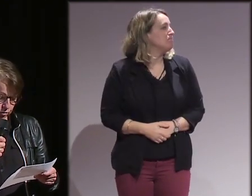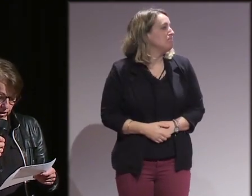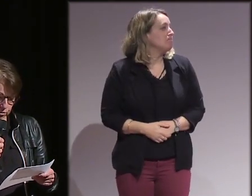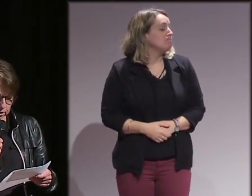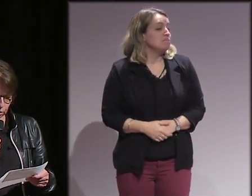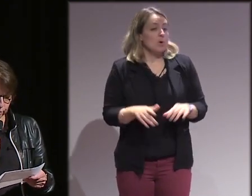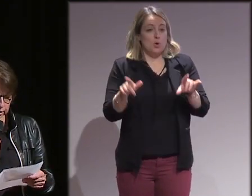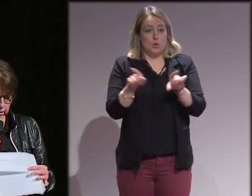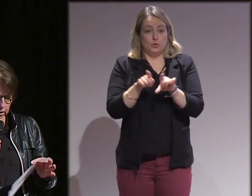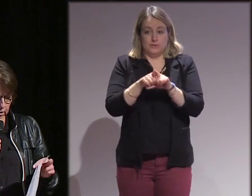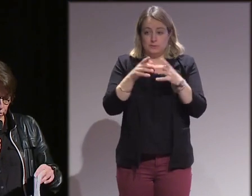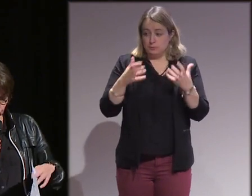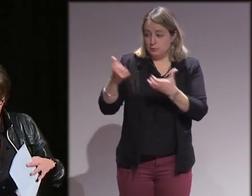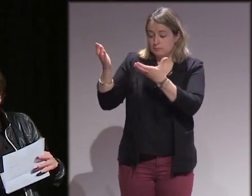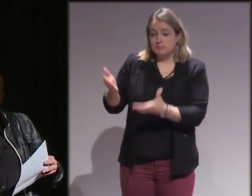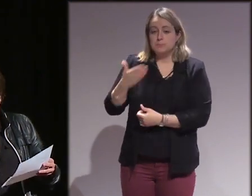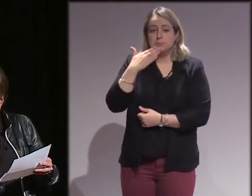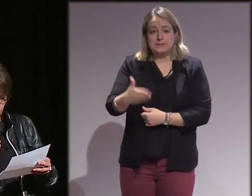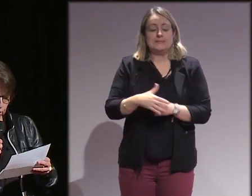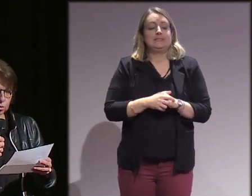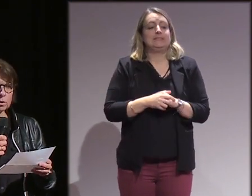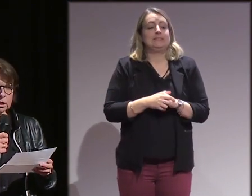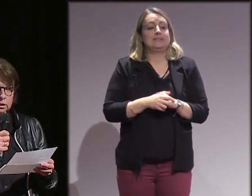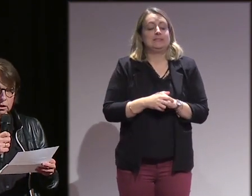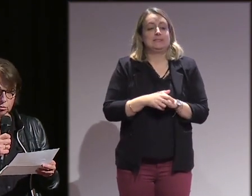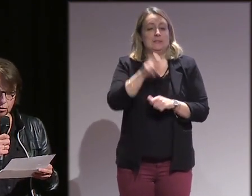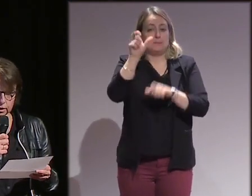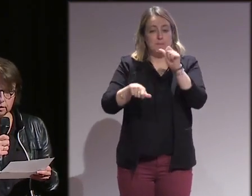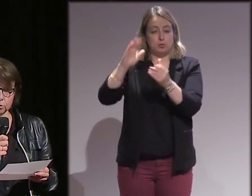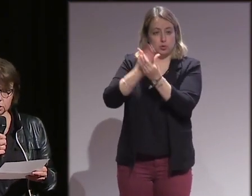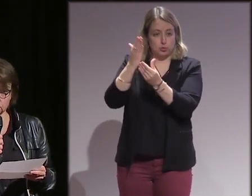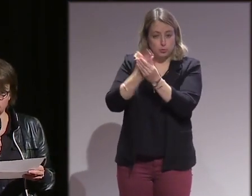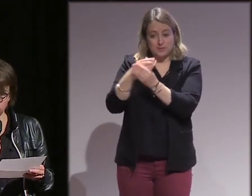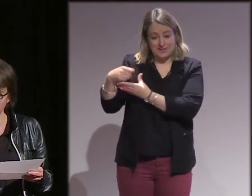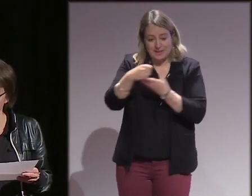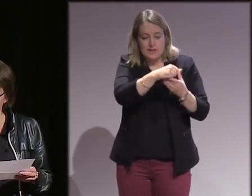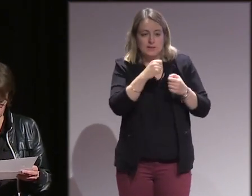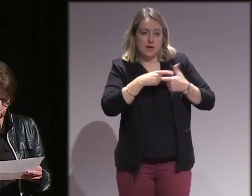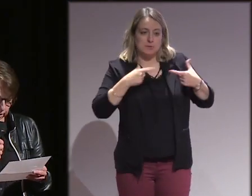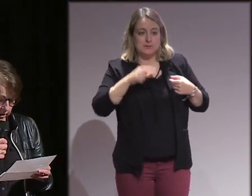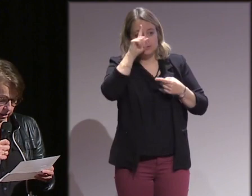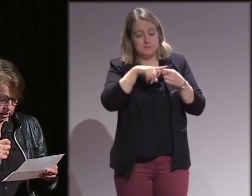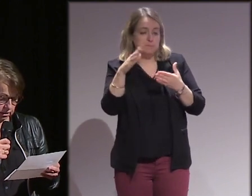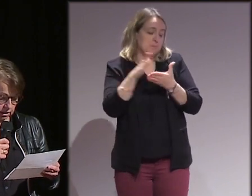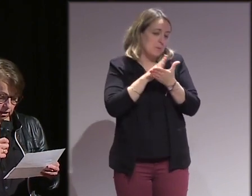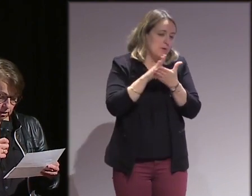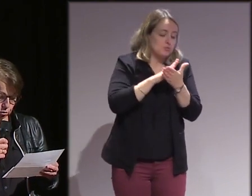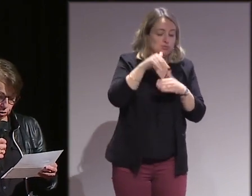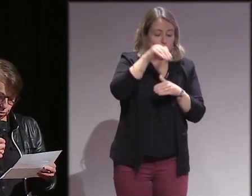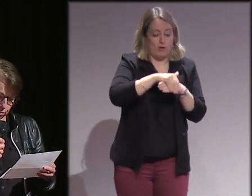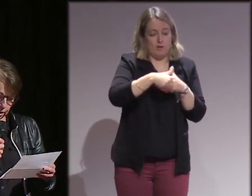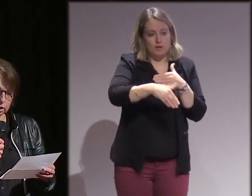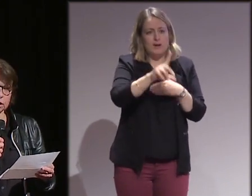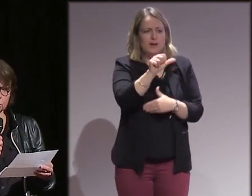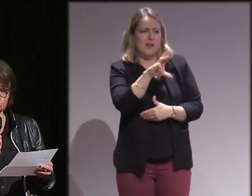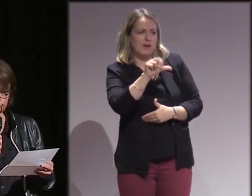Je voudrais aussi remercier donc, les documentalistes qui ont aidé Amandine dans la préparation de cette soirée. C'est Lara